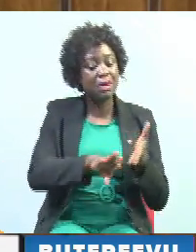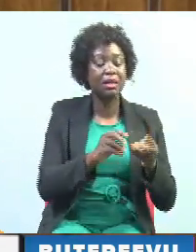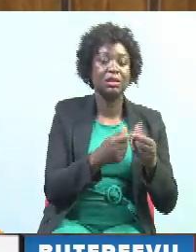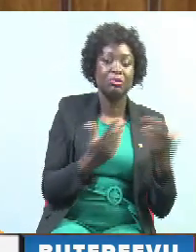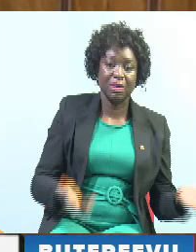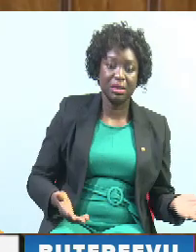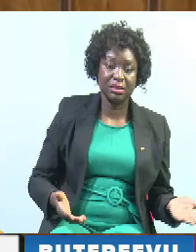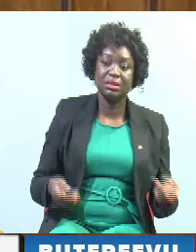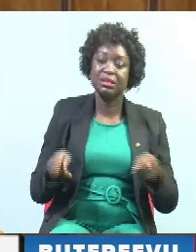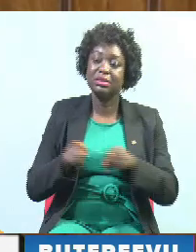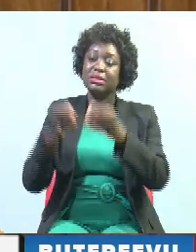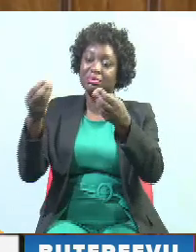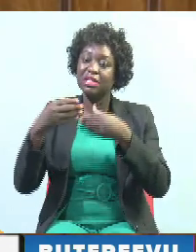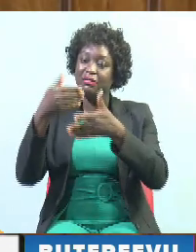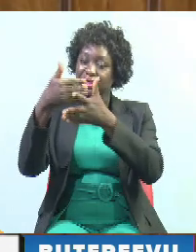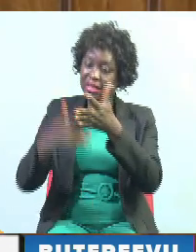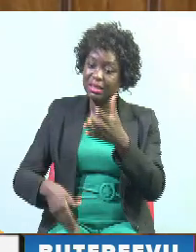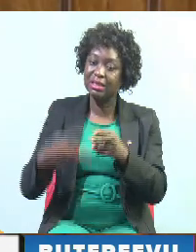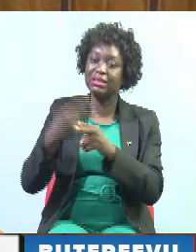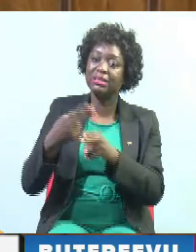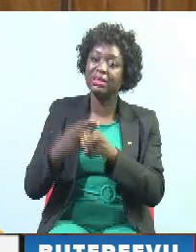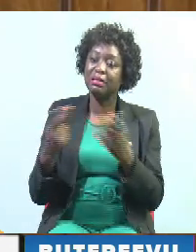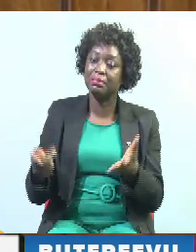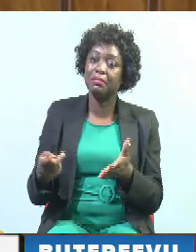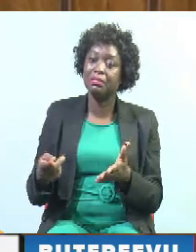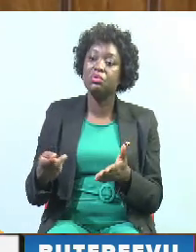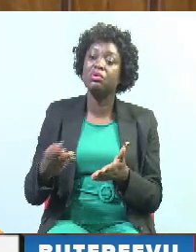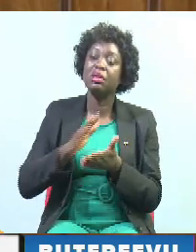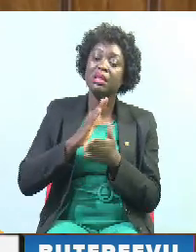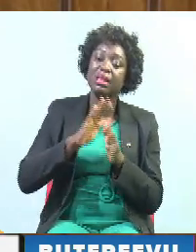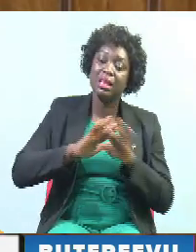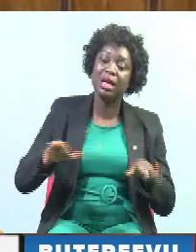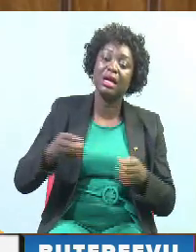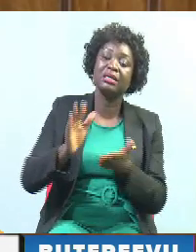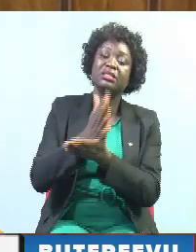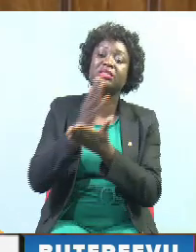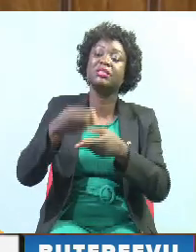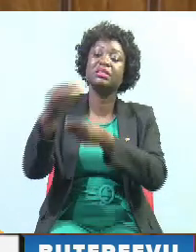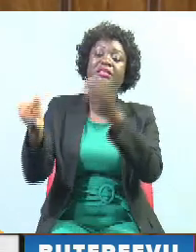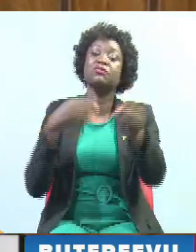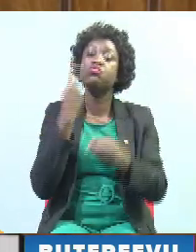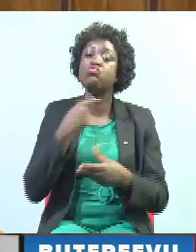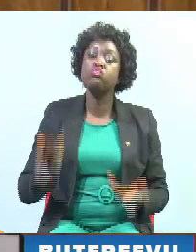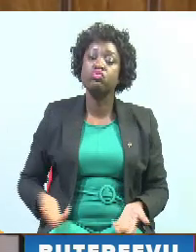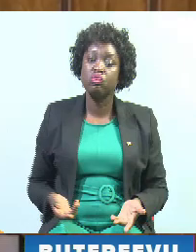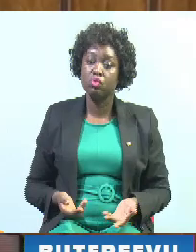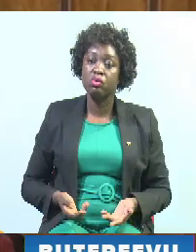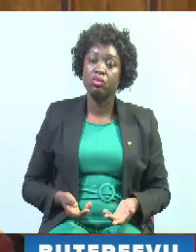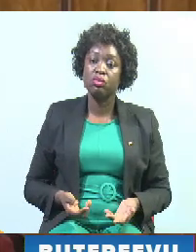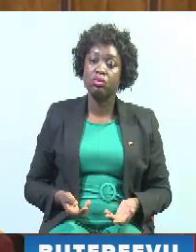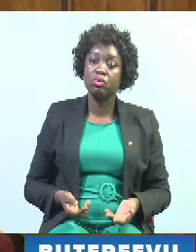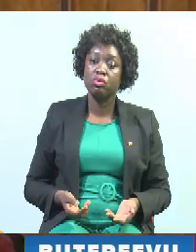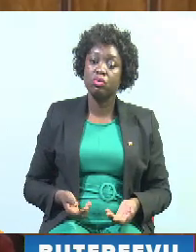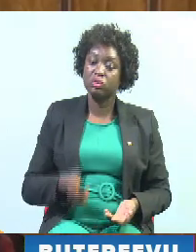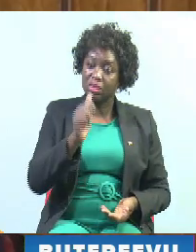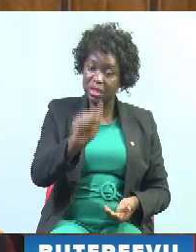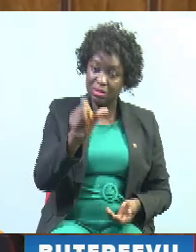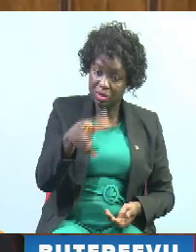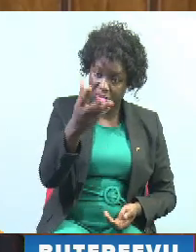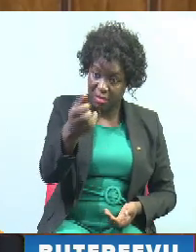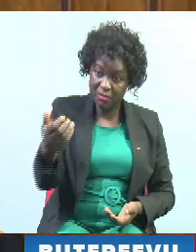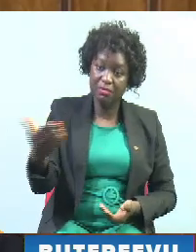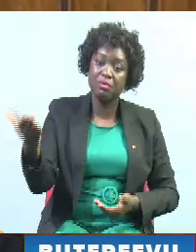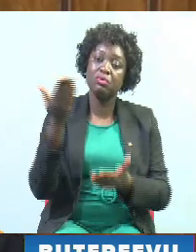bani bowadde baba yagala obwesimbu because tusabe buli omu kyalina kye tuba tumusaba nga